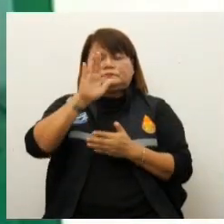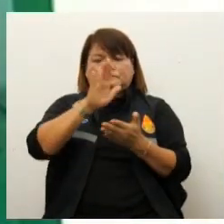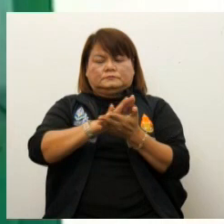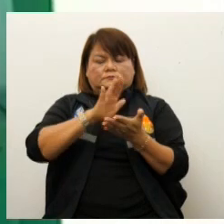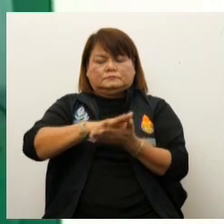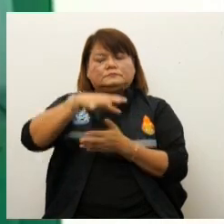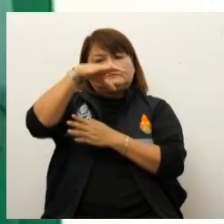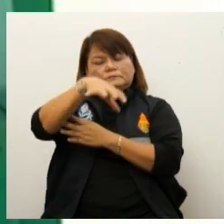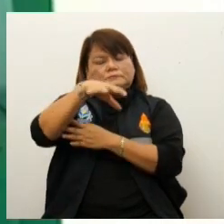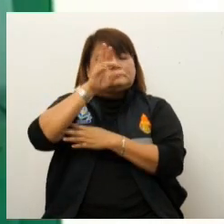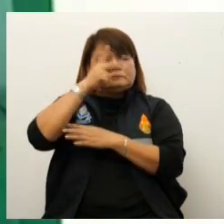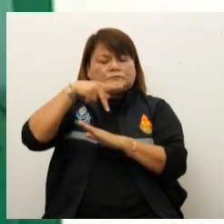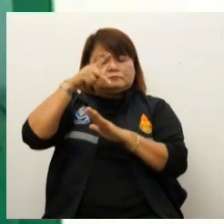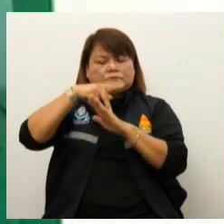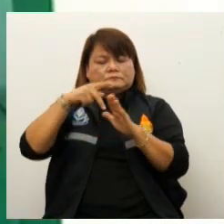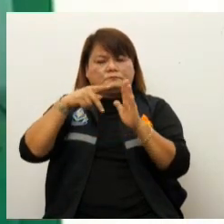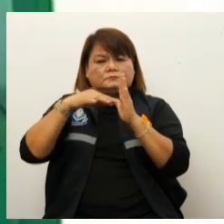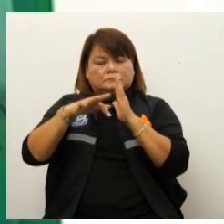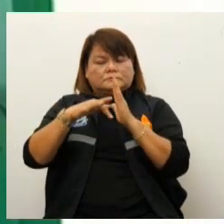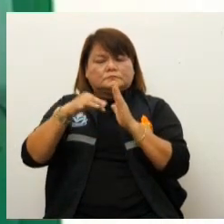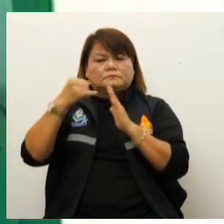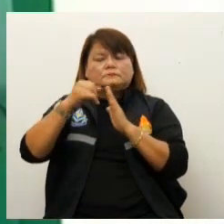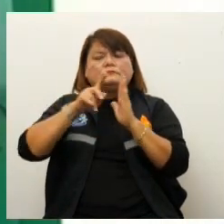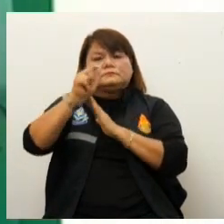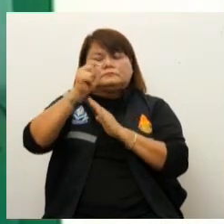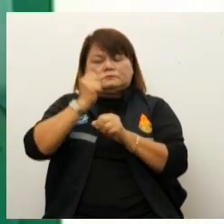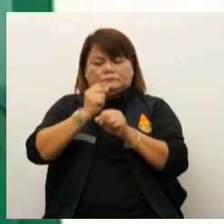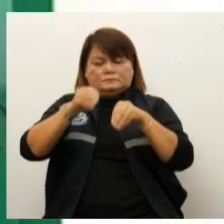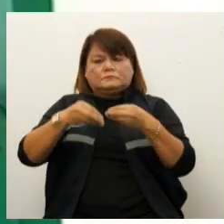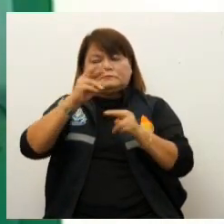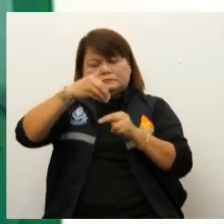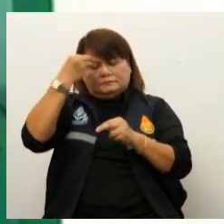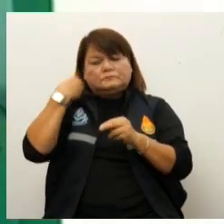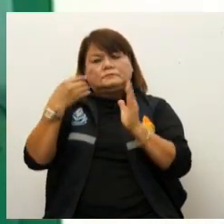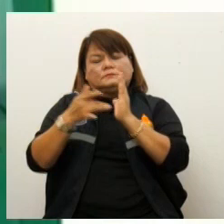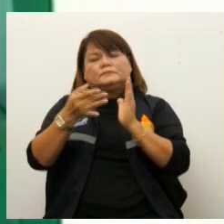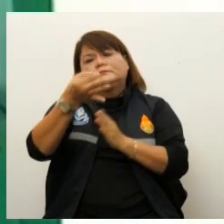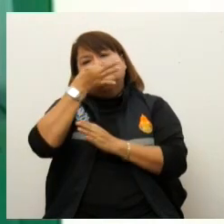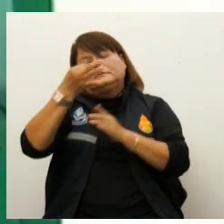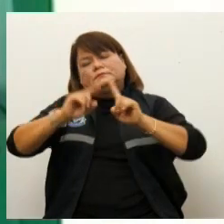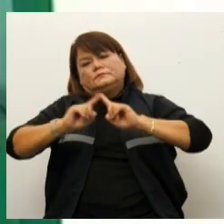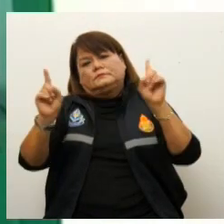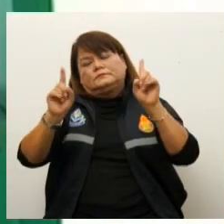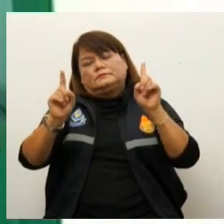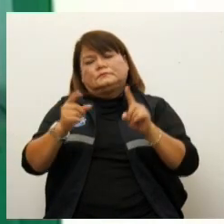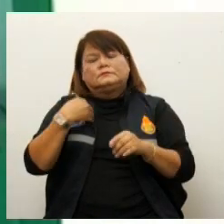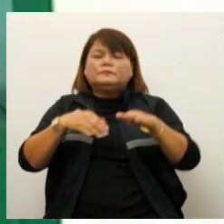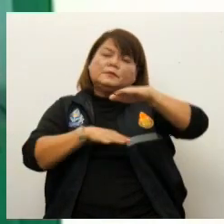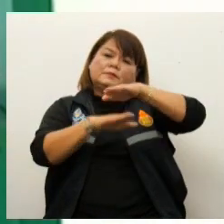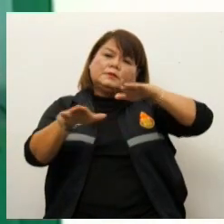ำนักงานเขตพื้นที่การศึกษาจังหวัดตากทำให้ผู้เรียนมีทักษะทางด้านอาชีพที่หลากหลายอันเป็นพื้นฐ